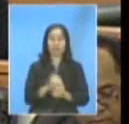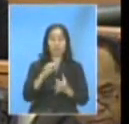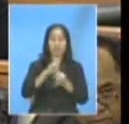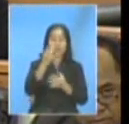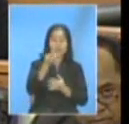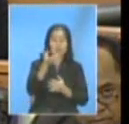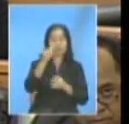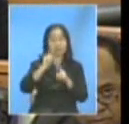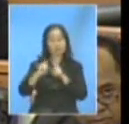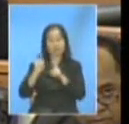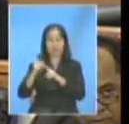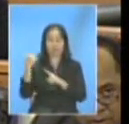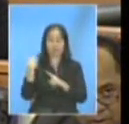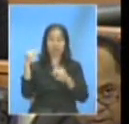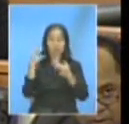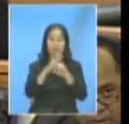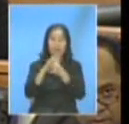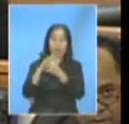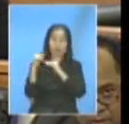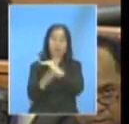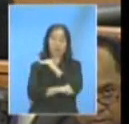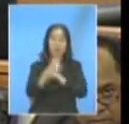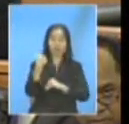างๆก็นำไปสู่ในการทุจริตอยู่แล้วครับท่านประธาน